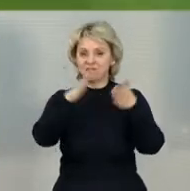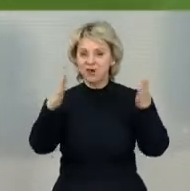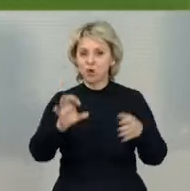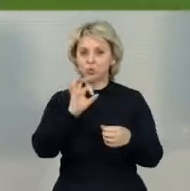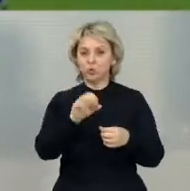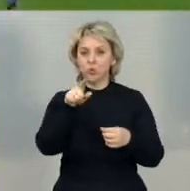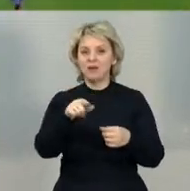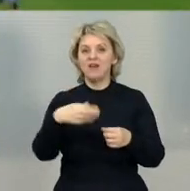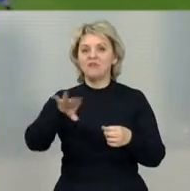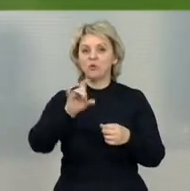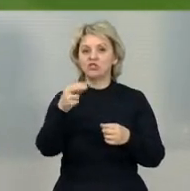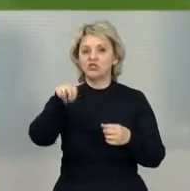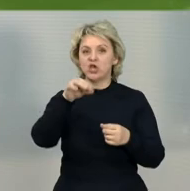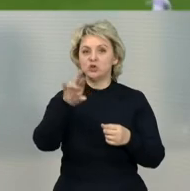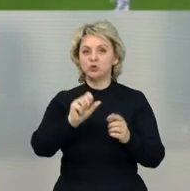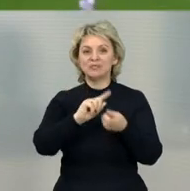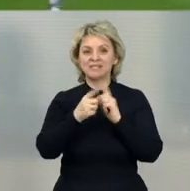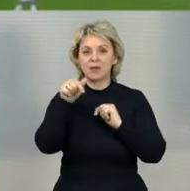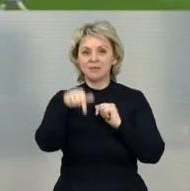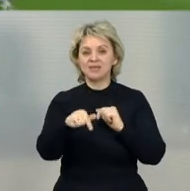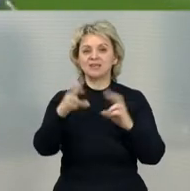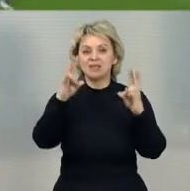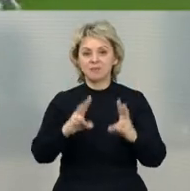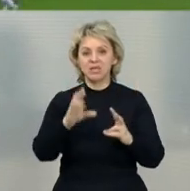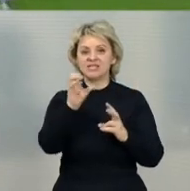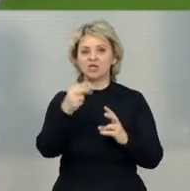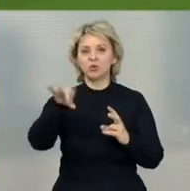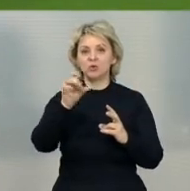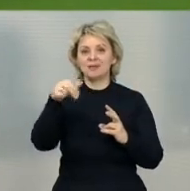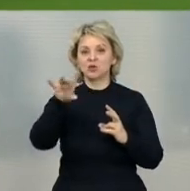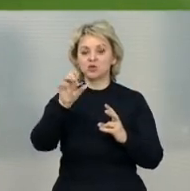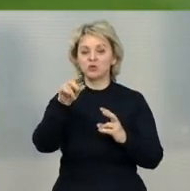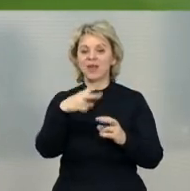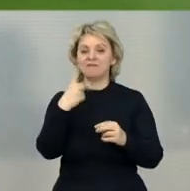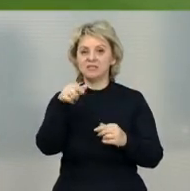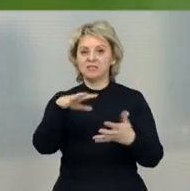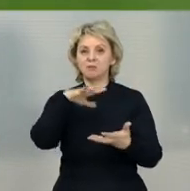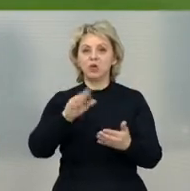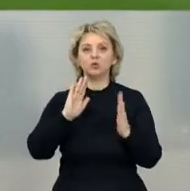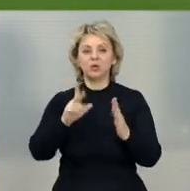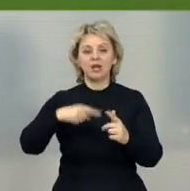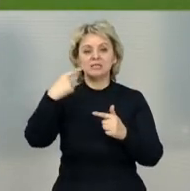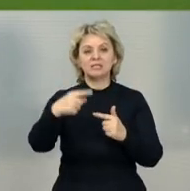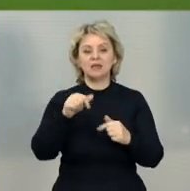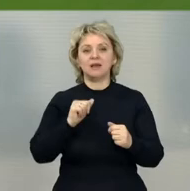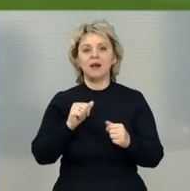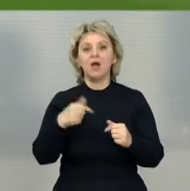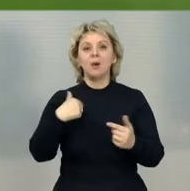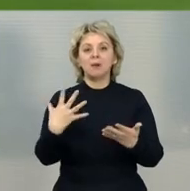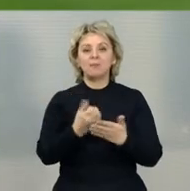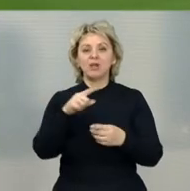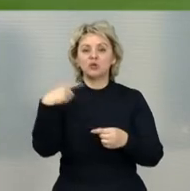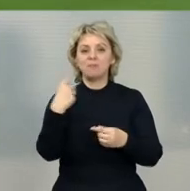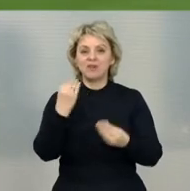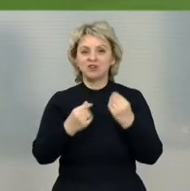0. И форвард Дидюн, заменивший в основе травмированного Сигурдарсона, видел мяч только издалека. Контроль мяча и получается пока в первом